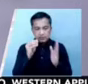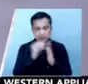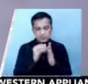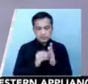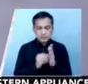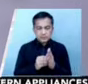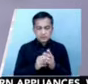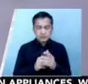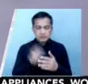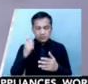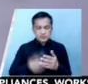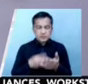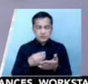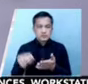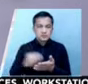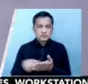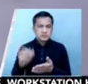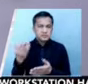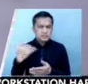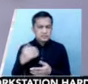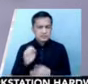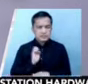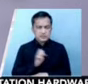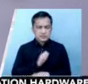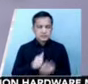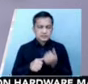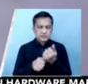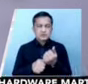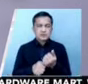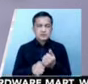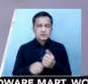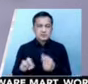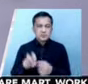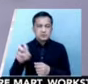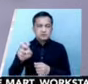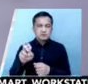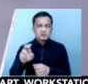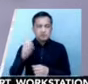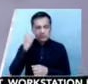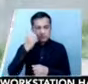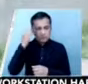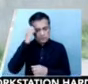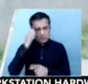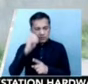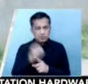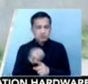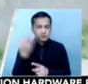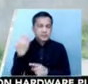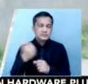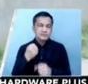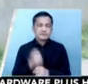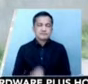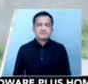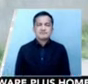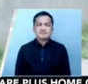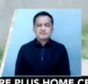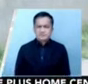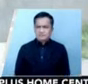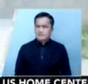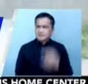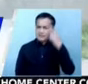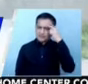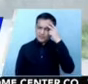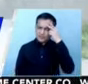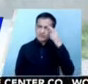gastos ng dati niyang executive assistant sa biyahe nila sa Europe Oktubre nung nakaraang taon Yun nga yung nakakapagtaka ah Bakit